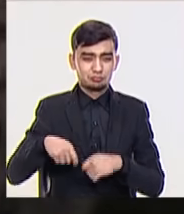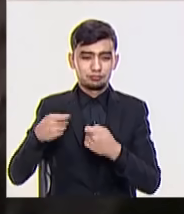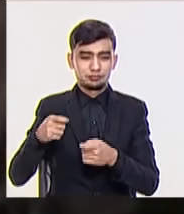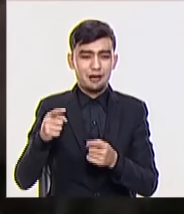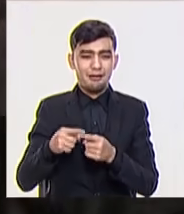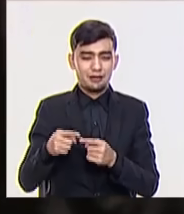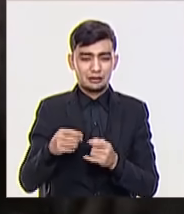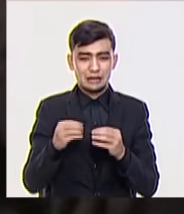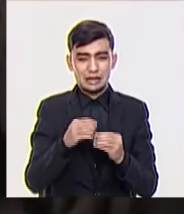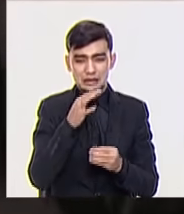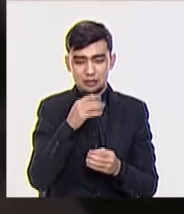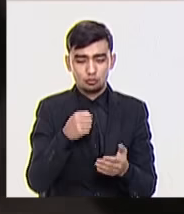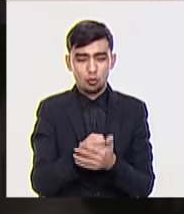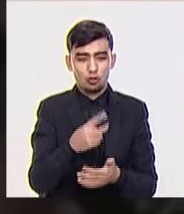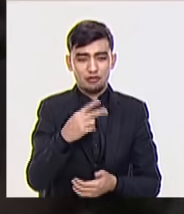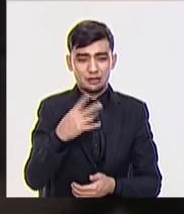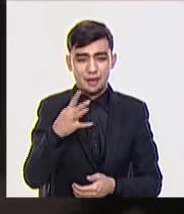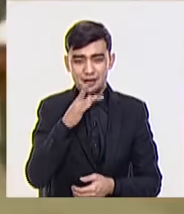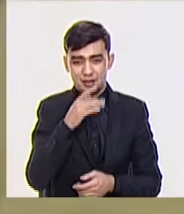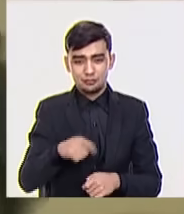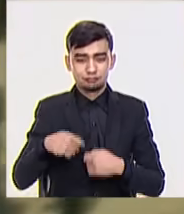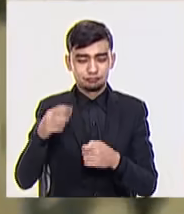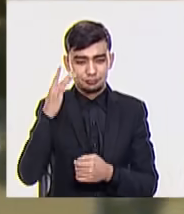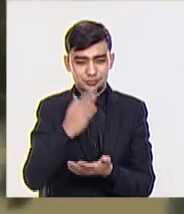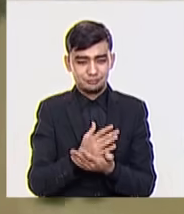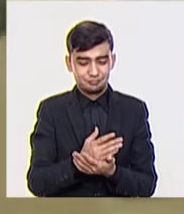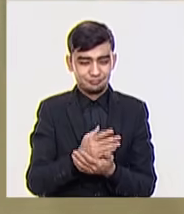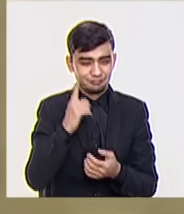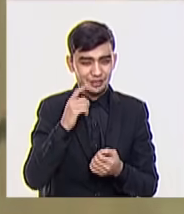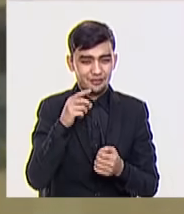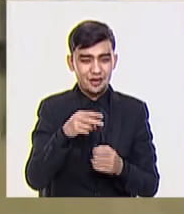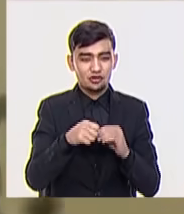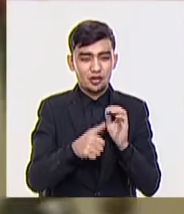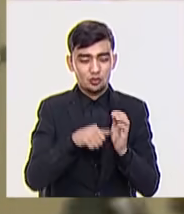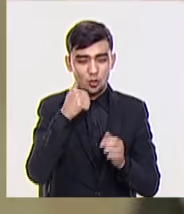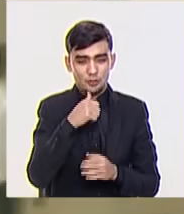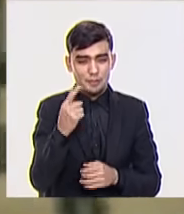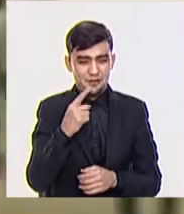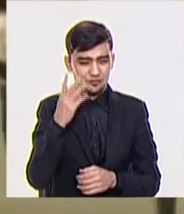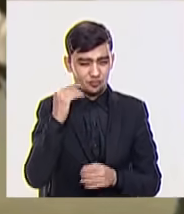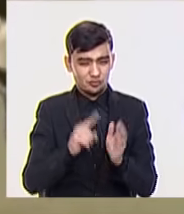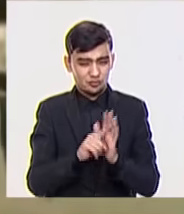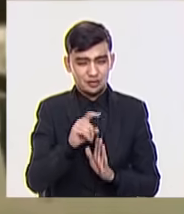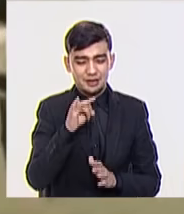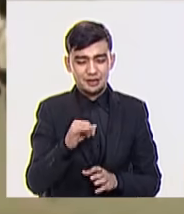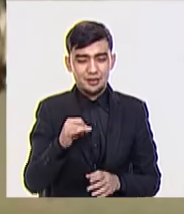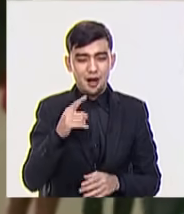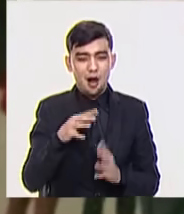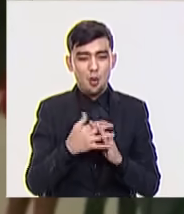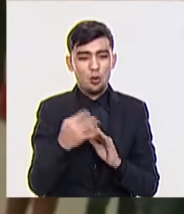мерзімі 10 жылдан 25 жылға дейін ұзартылады. Естеріңізге түсірсек, 2016 жылдың 1-ші шілдесінен бастап ауыл шаруашылығы